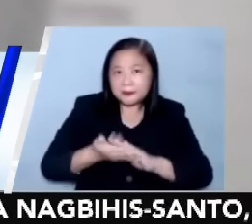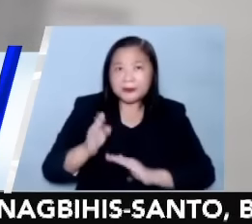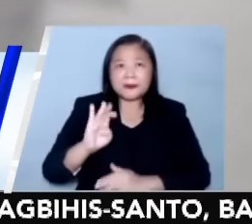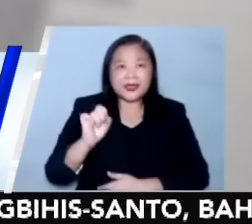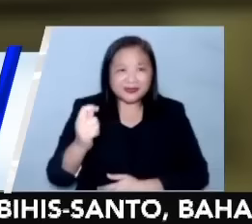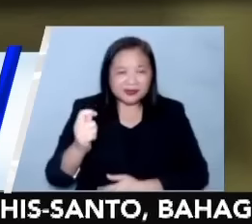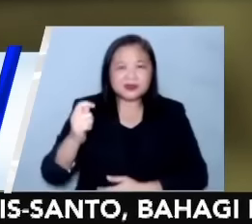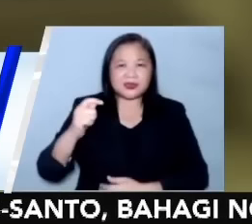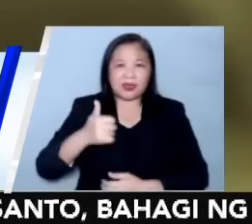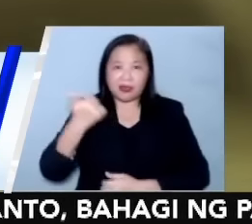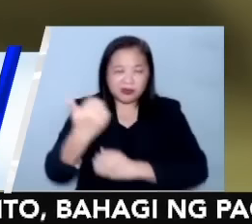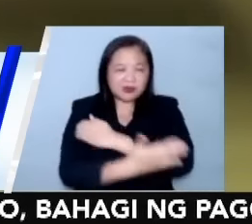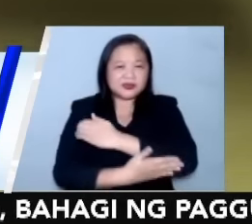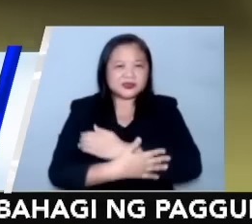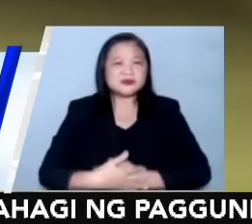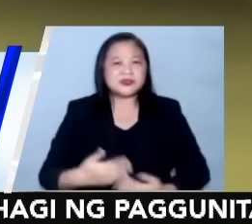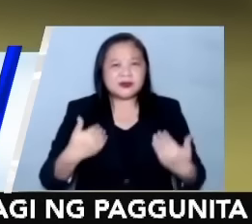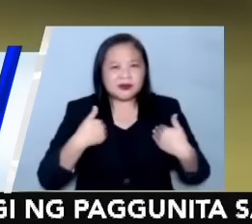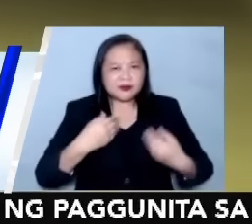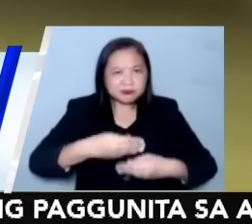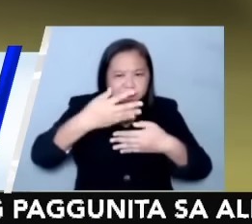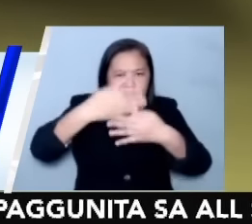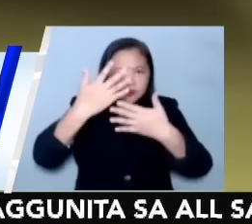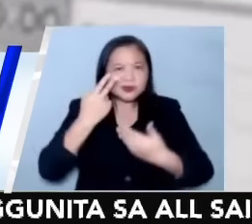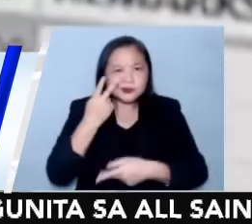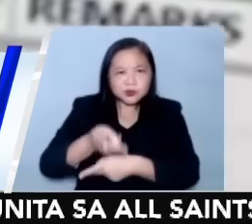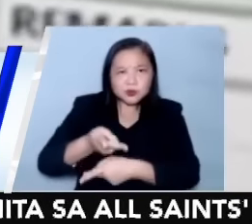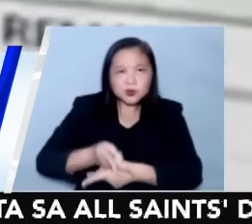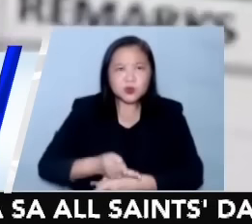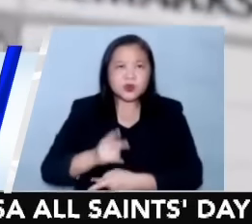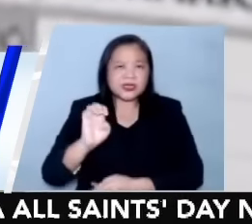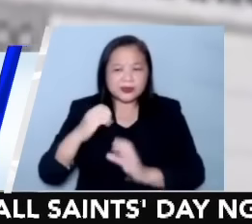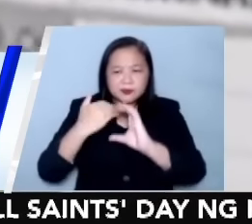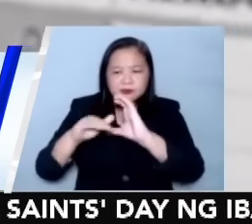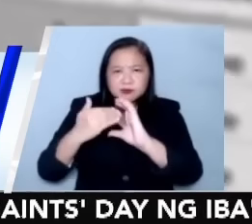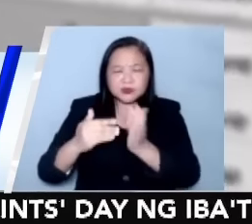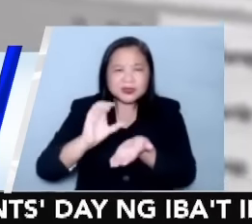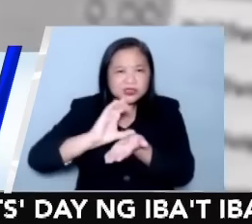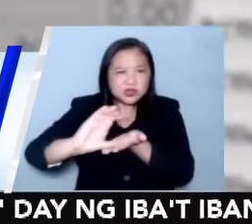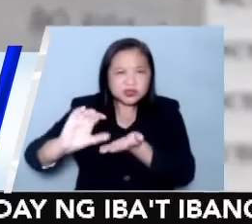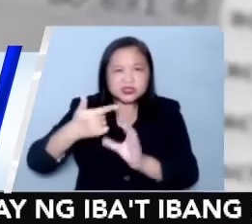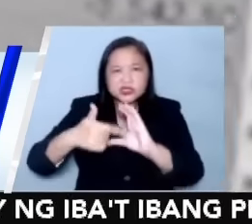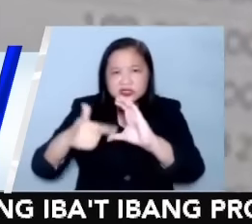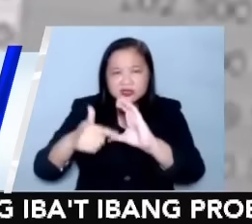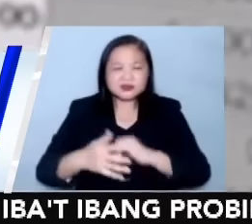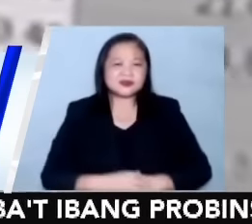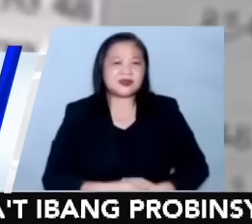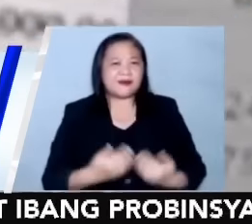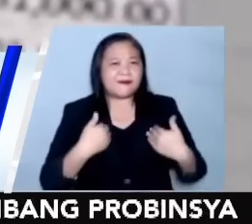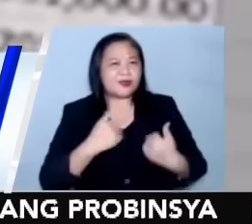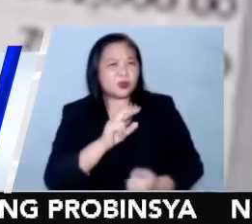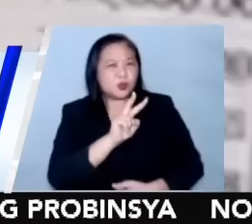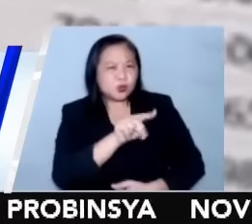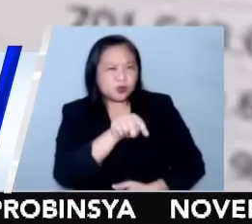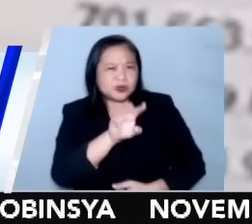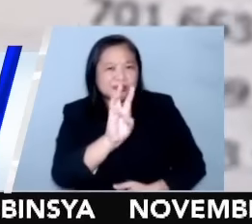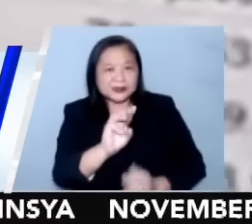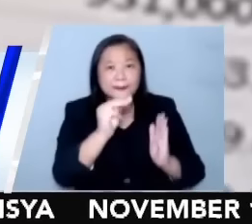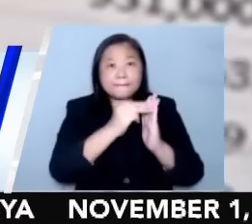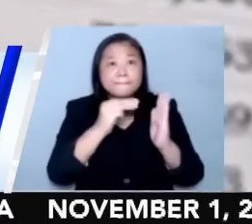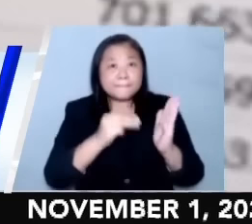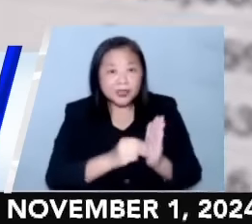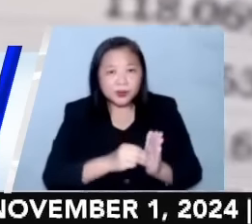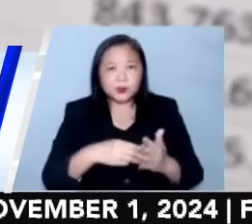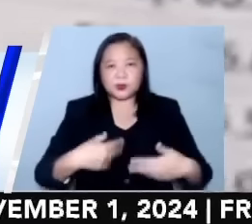ipinasok na halaga, pati na monitoring sa mga e-wallet. That's 2.6 million. Ang dami. So